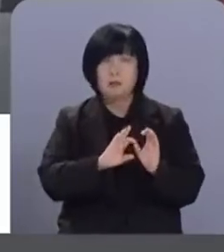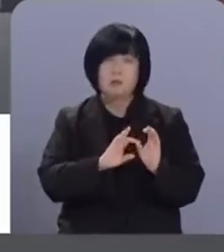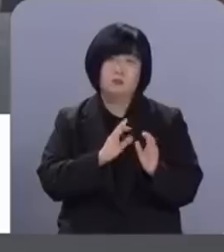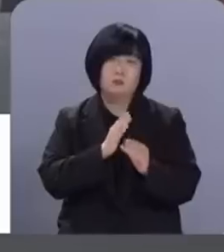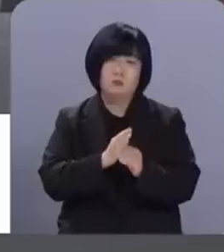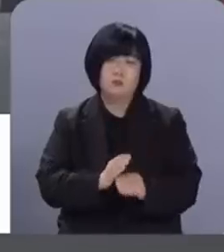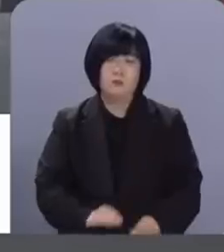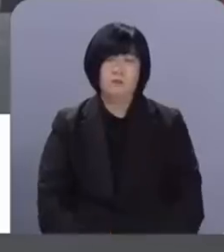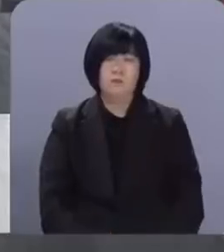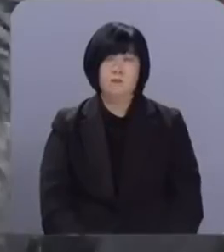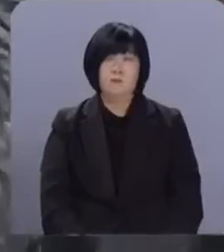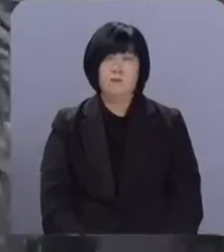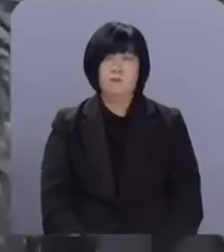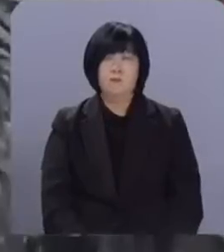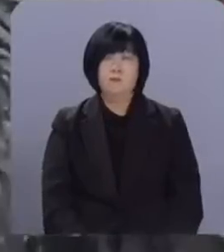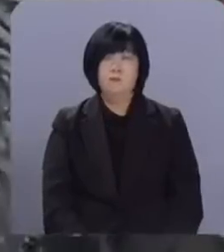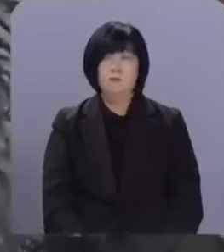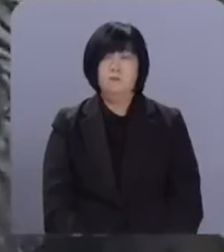다녀왔습니다.